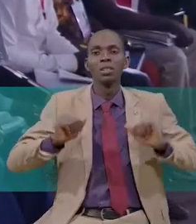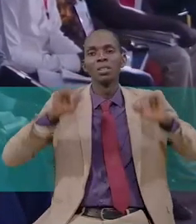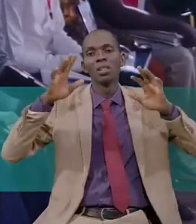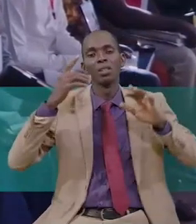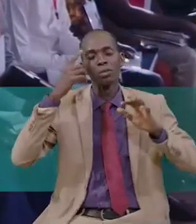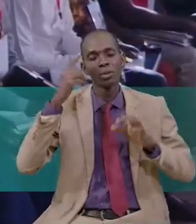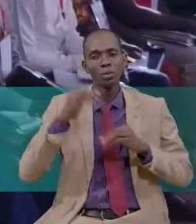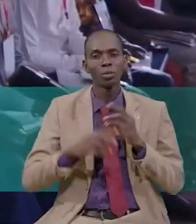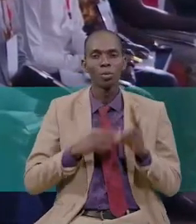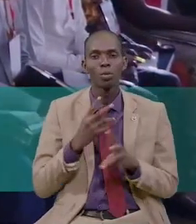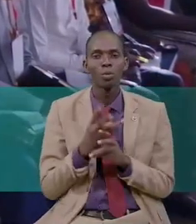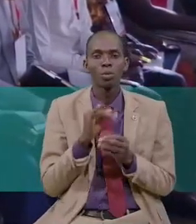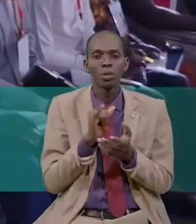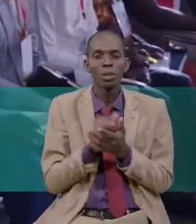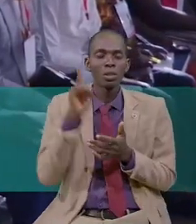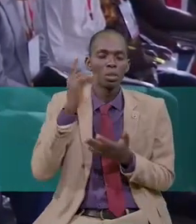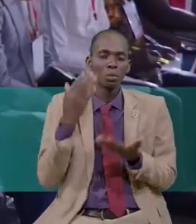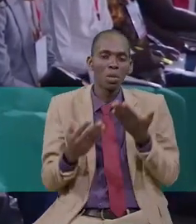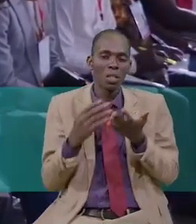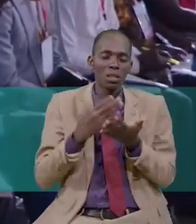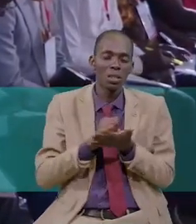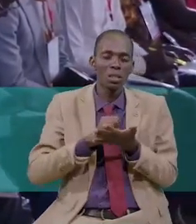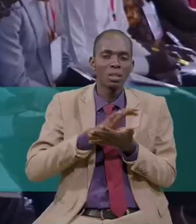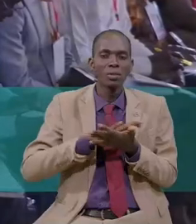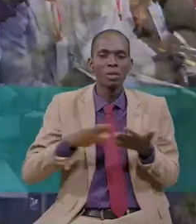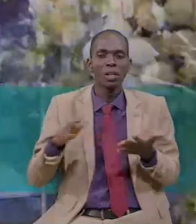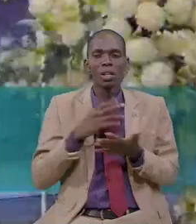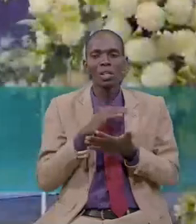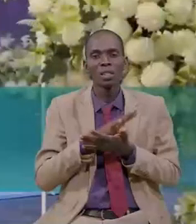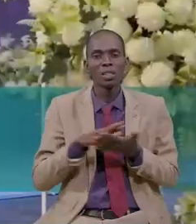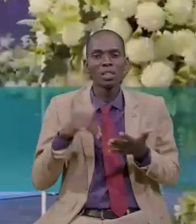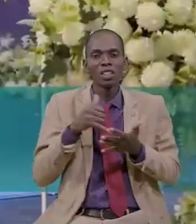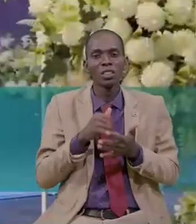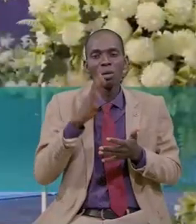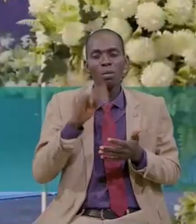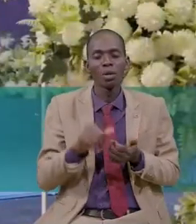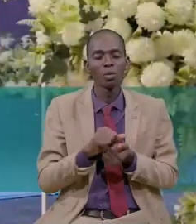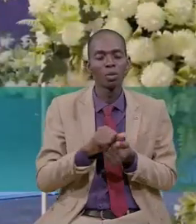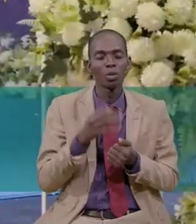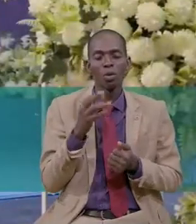sanctifier. Après l'avoir purifié par le baptême d'eau, par la parole,